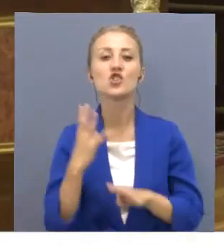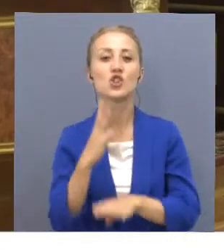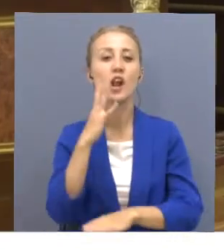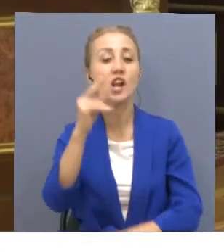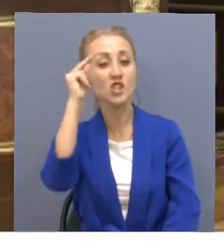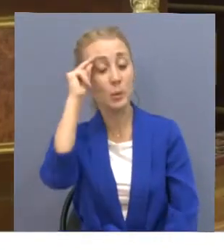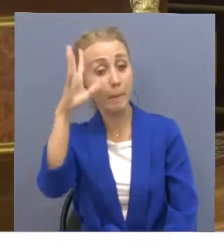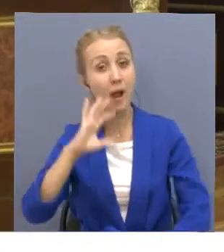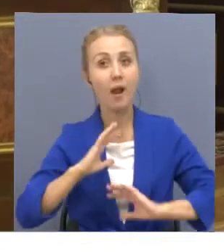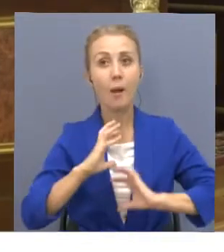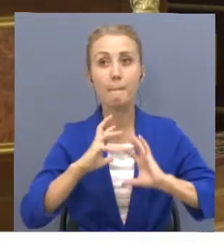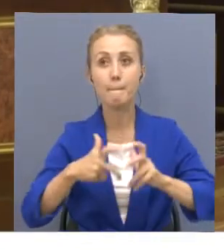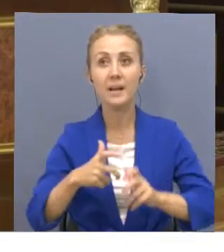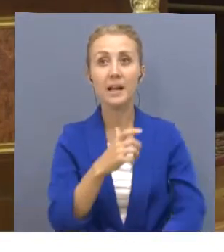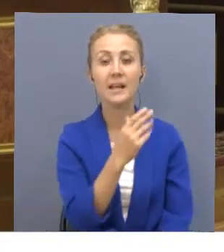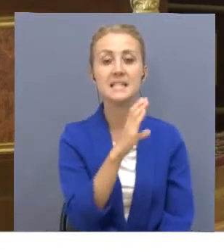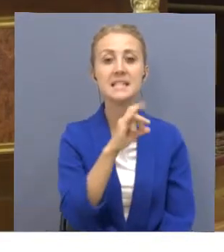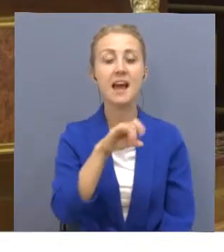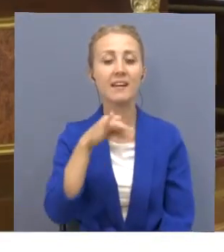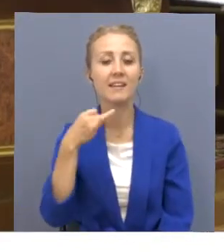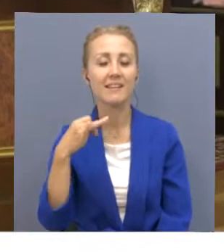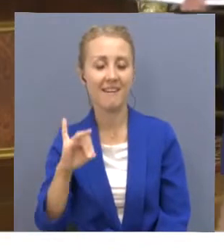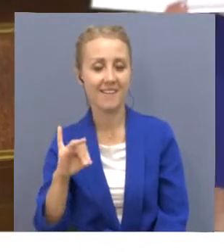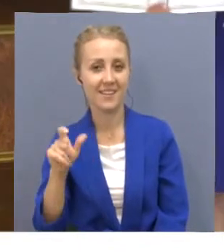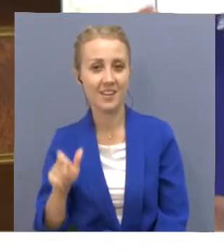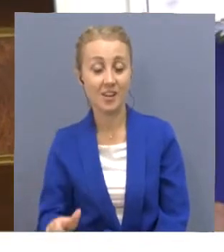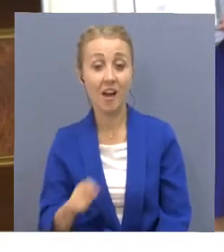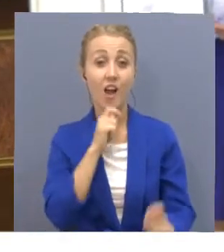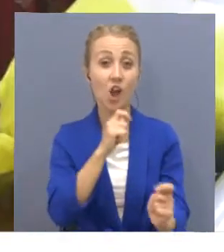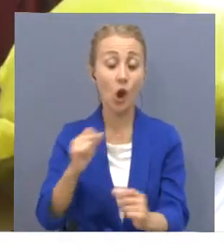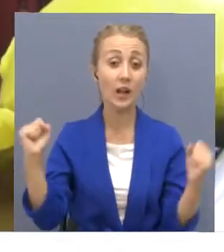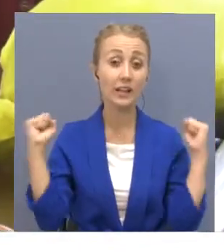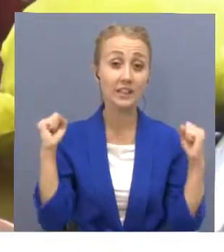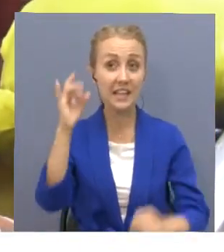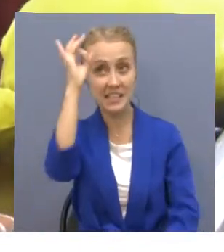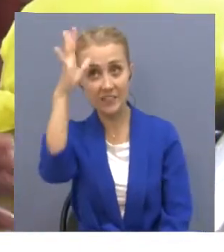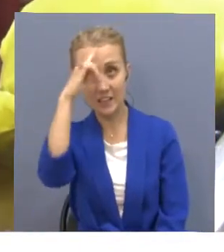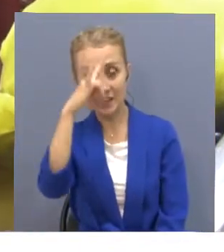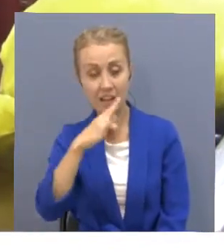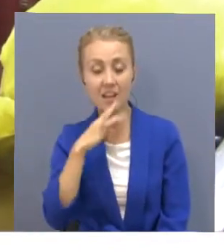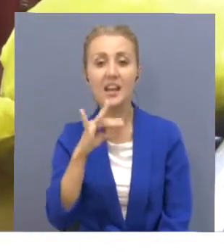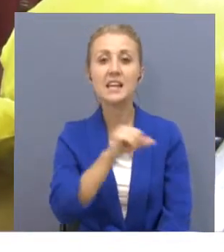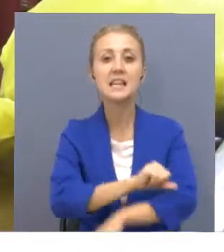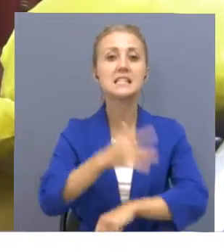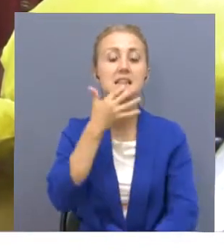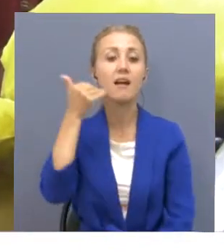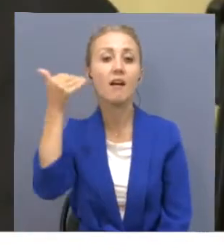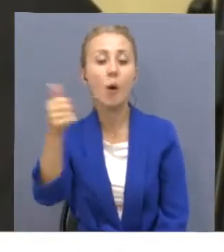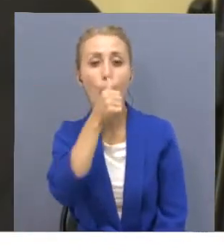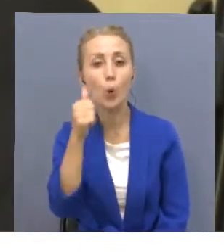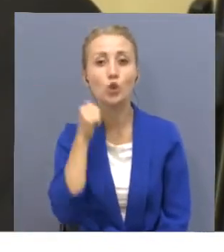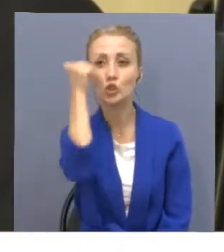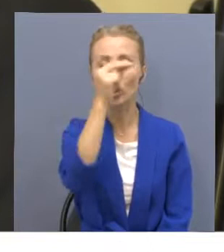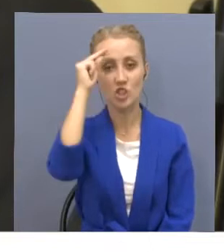по силовому спорту Сергея Цирюльникова. К слову, среди награжденных спортсмены, известные в Казахстане и за его пределами, среди них